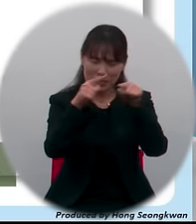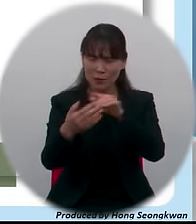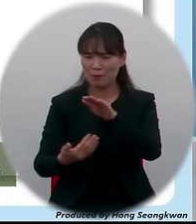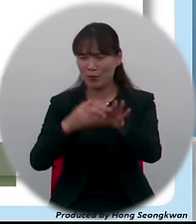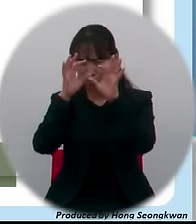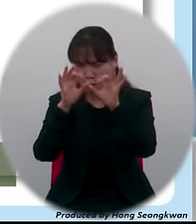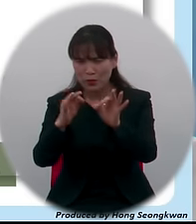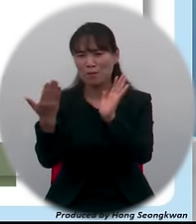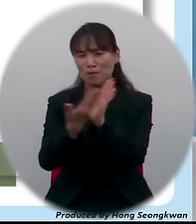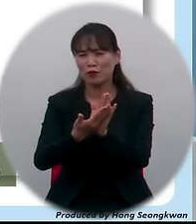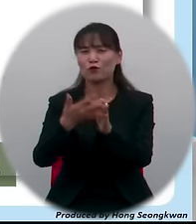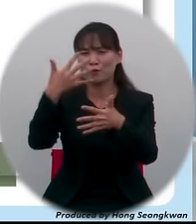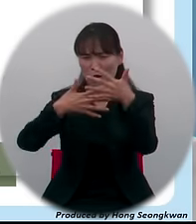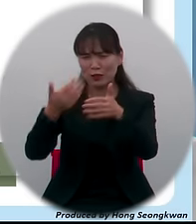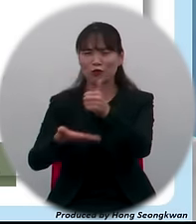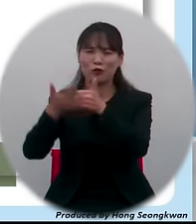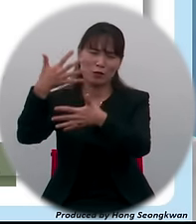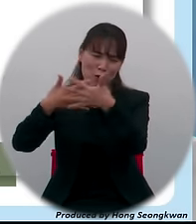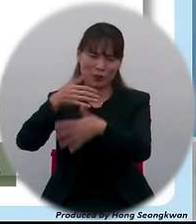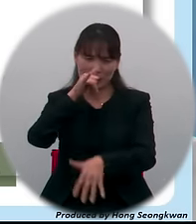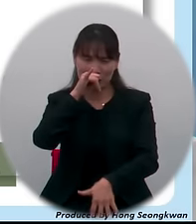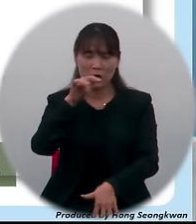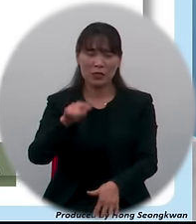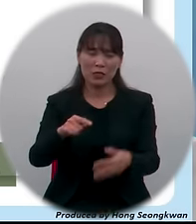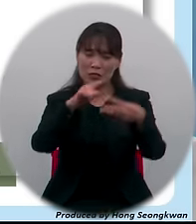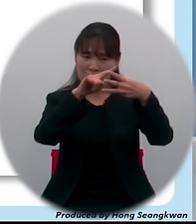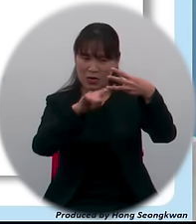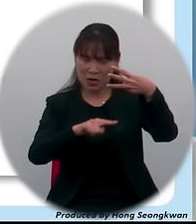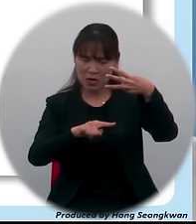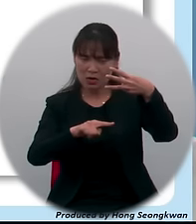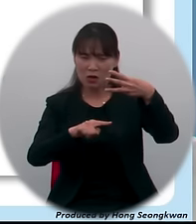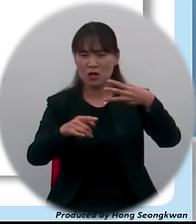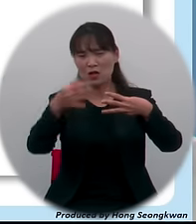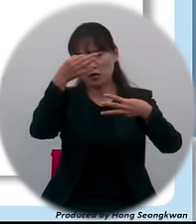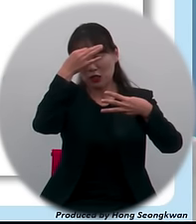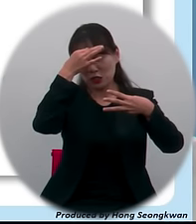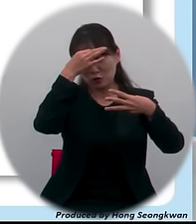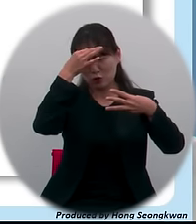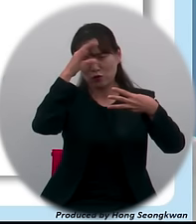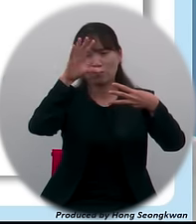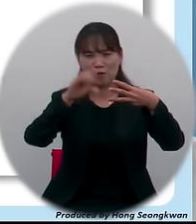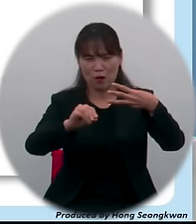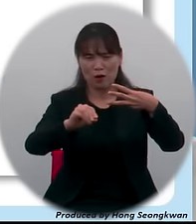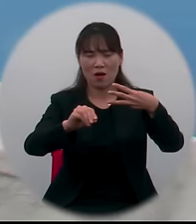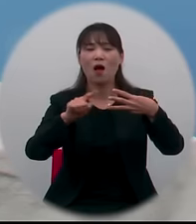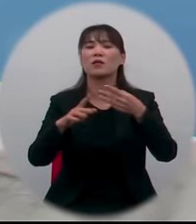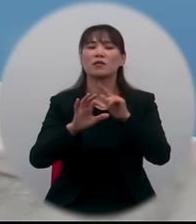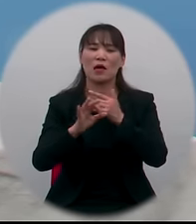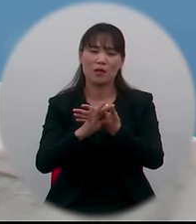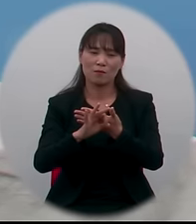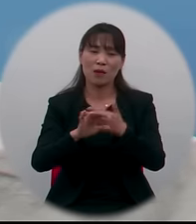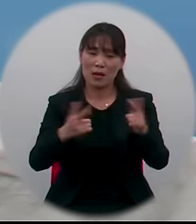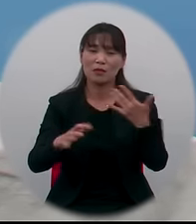재생 미리보기 자동재생 맞춤 영상 및 추천 영상이 세 가지예요이 장치 세 개를 무력과 하시는게 가장